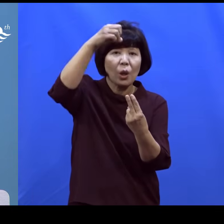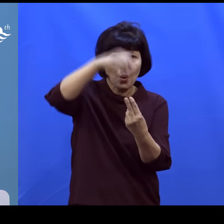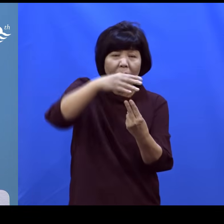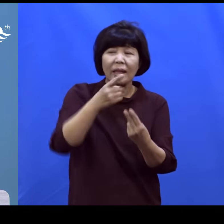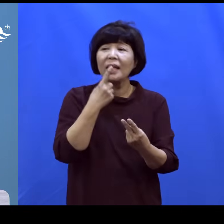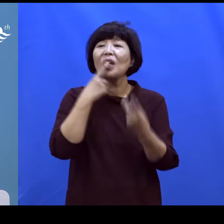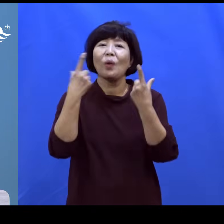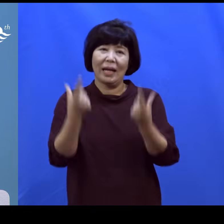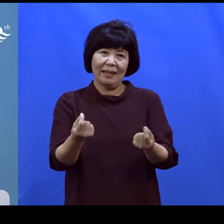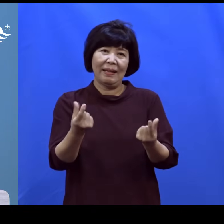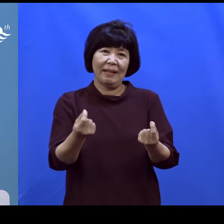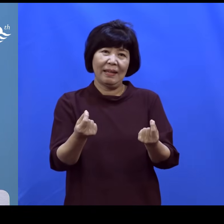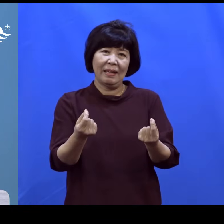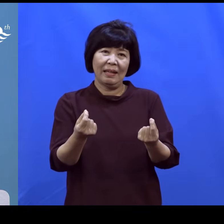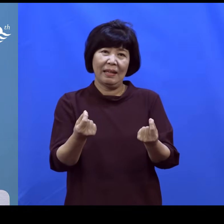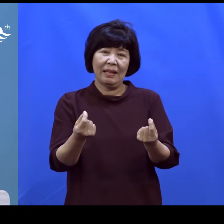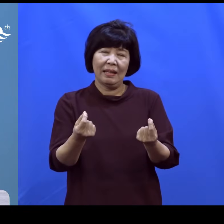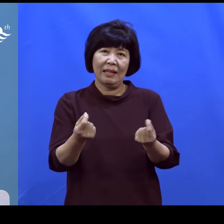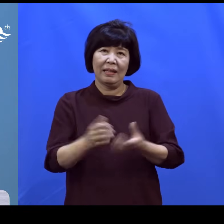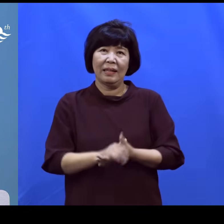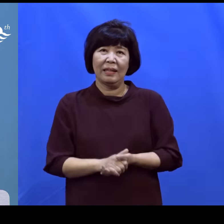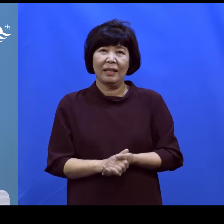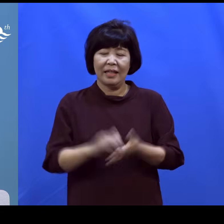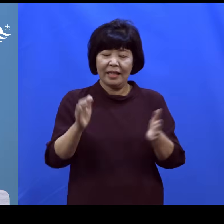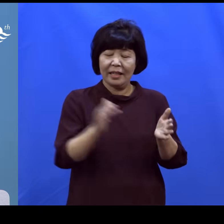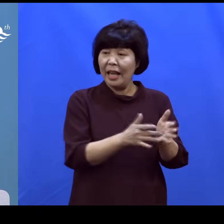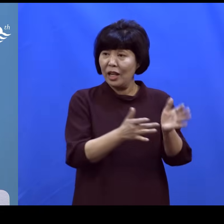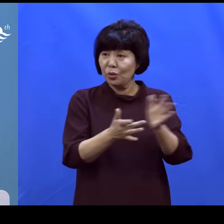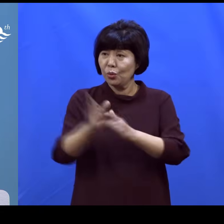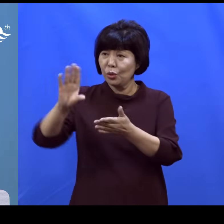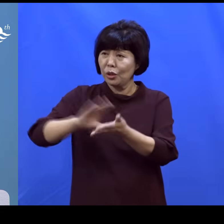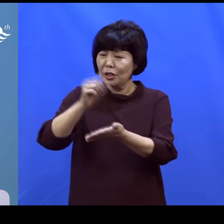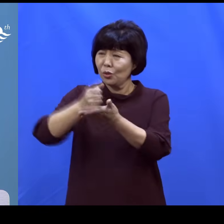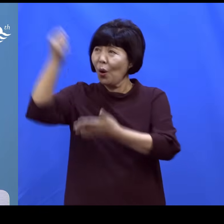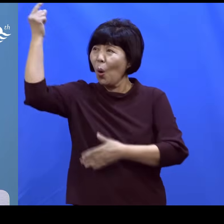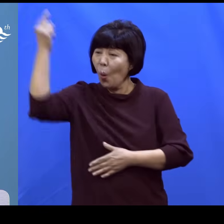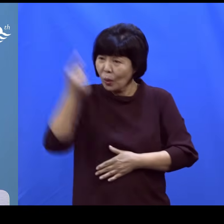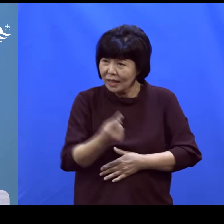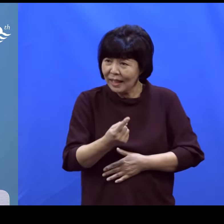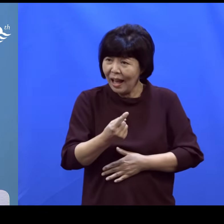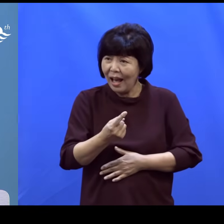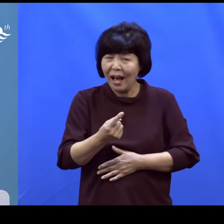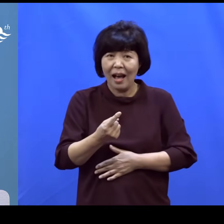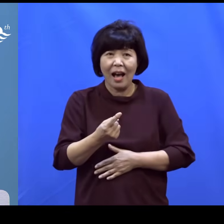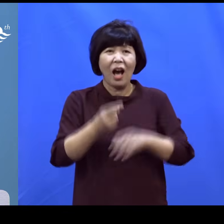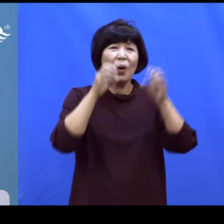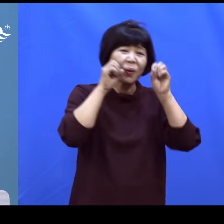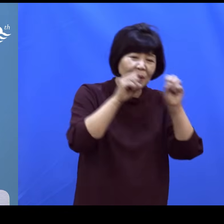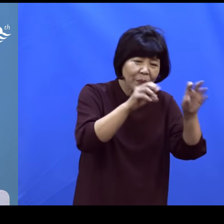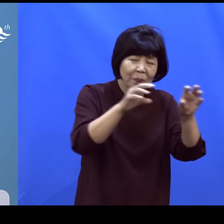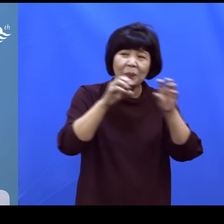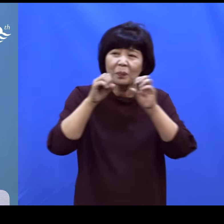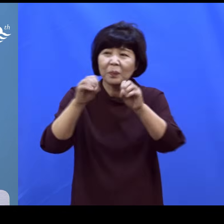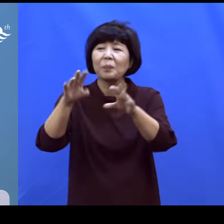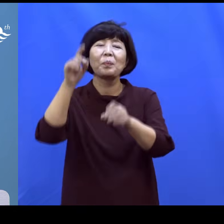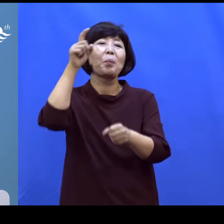것입니다. 그 알리는 일은 쉽지가 않아요. 그게 이 세례요한의 존재의 목적이었습니다.